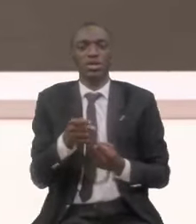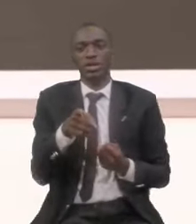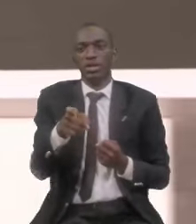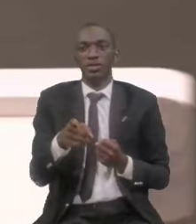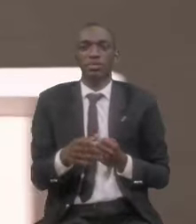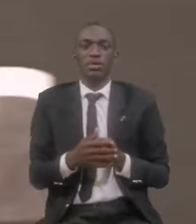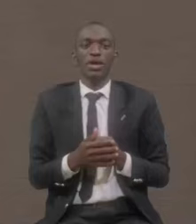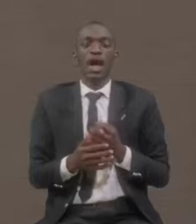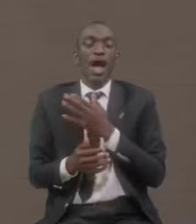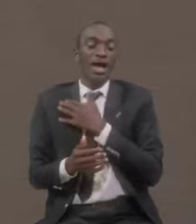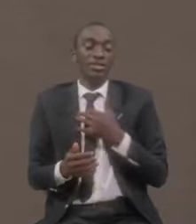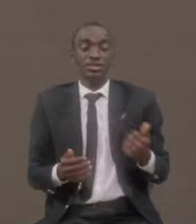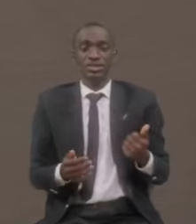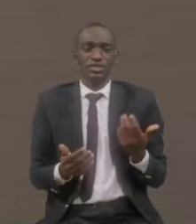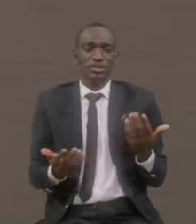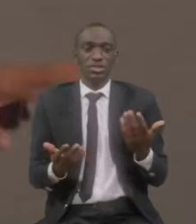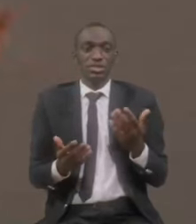quelqu'un qui a dit,